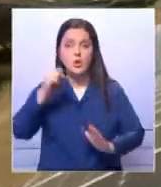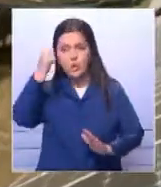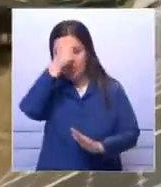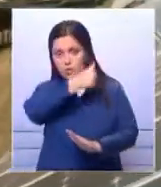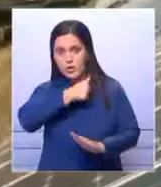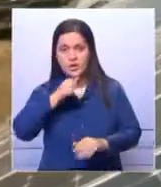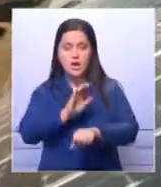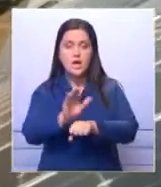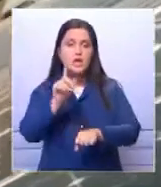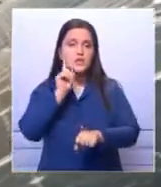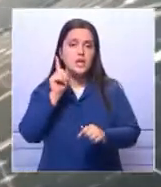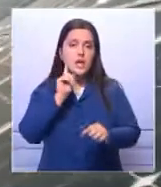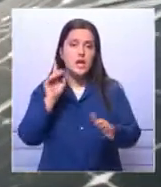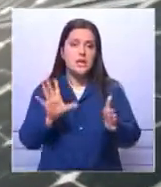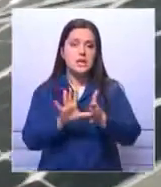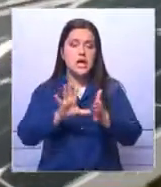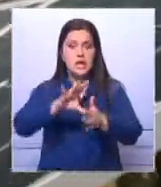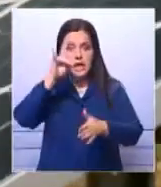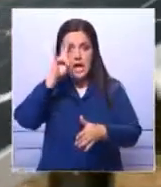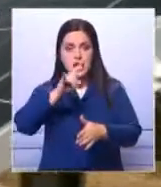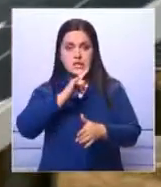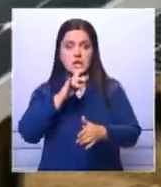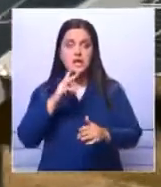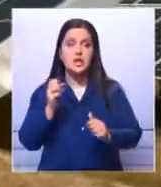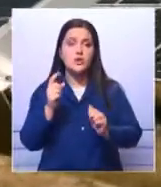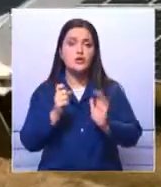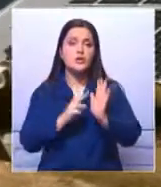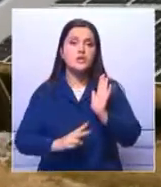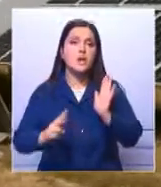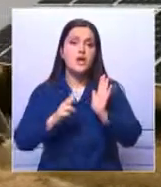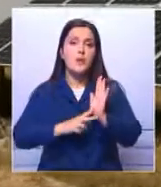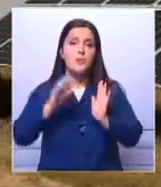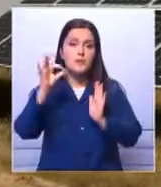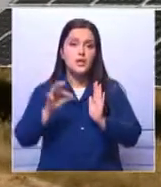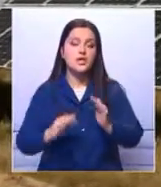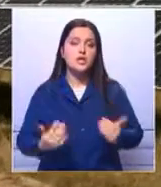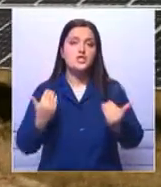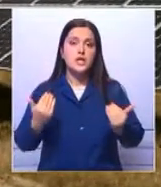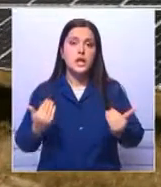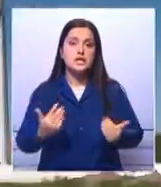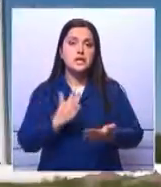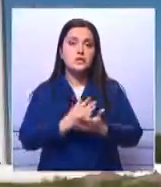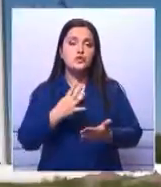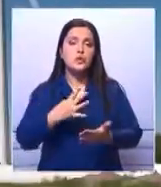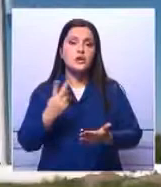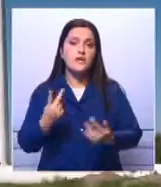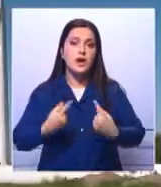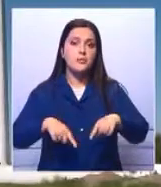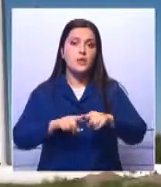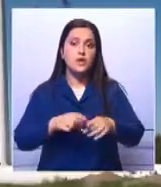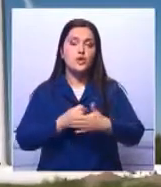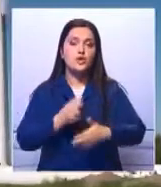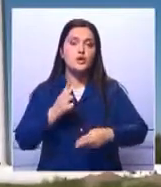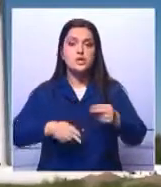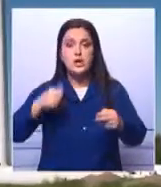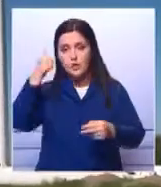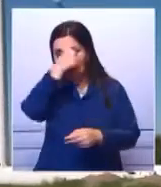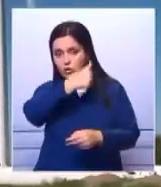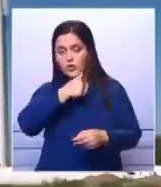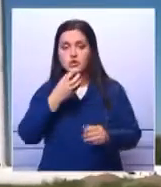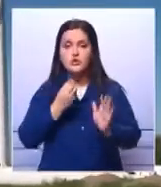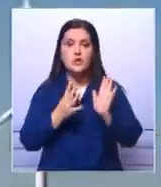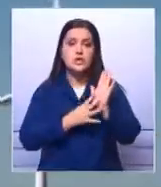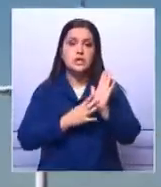начала года производство зеленой энергии в Казахстане выросло на 177%. Сейчас действуют 42 объекта, до конца